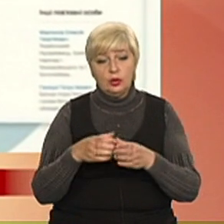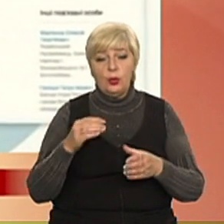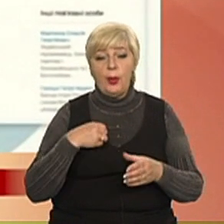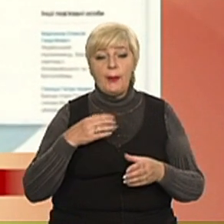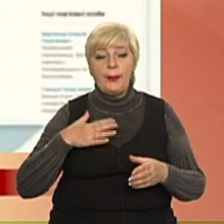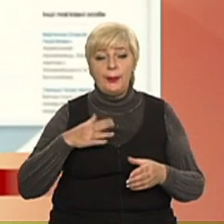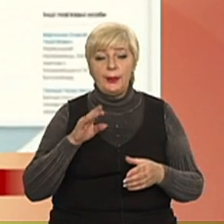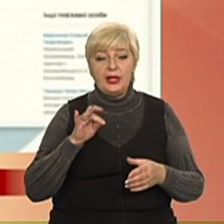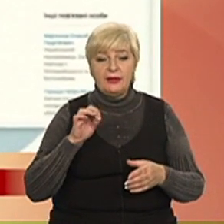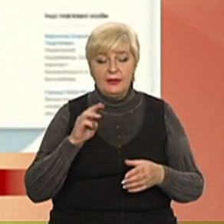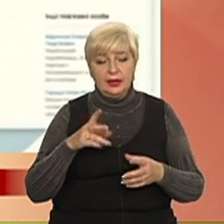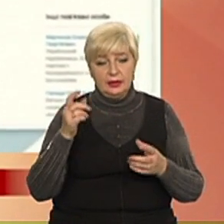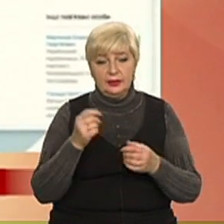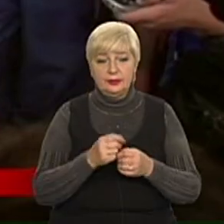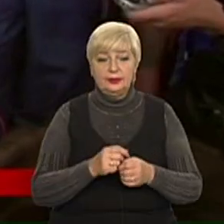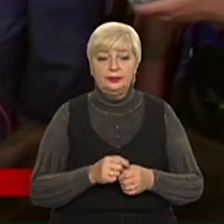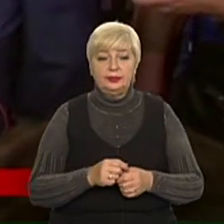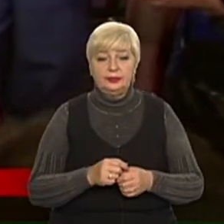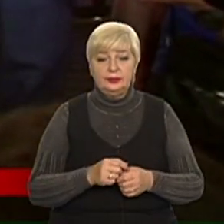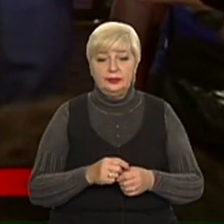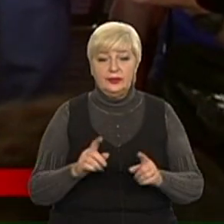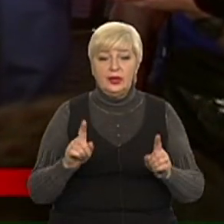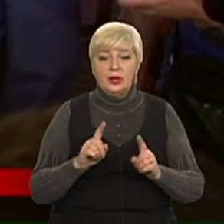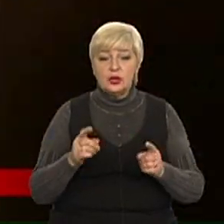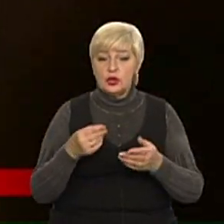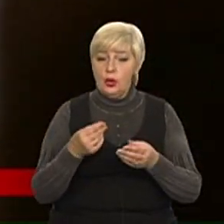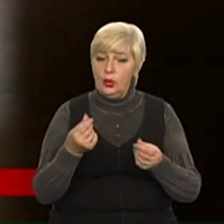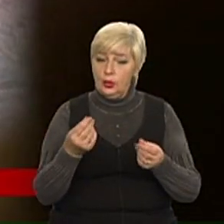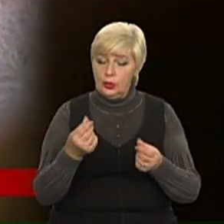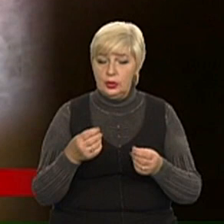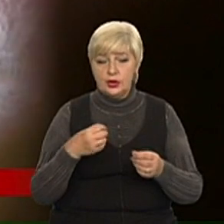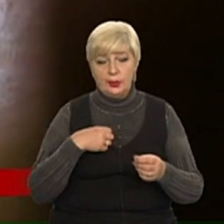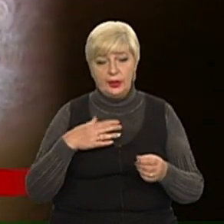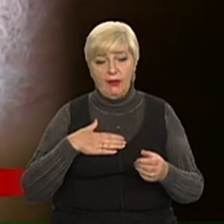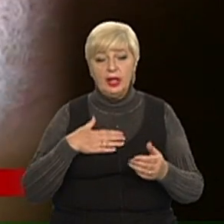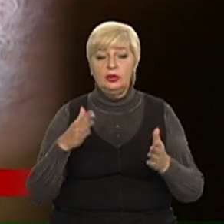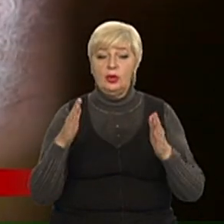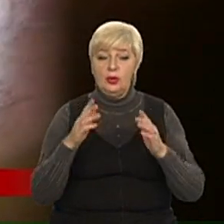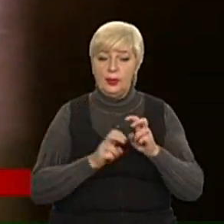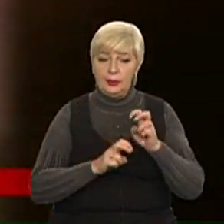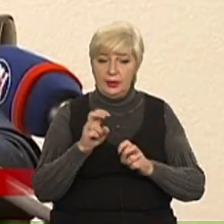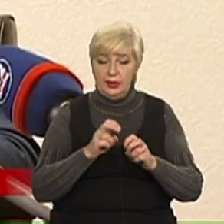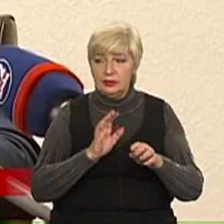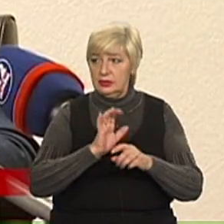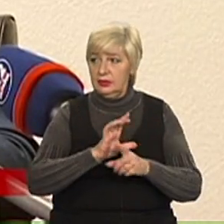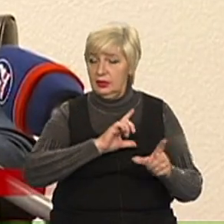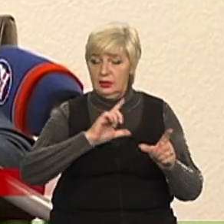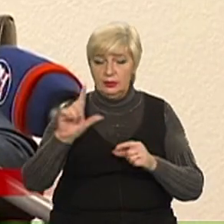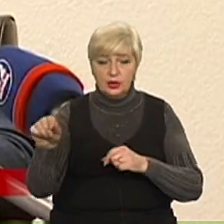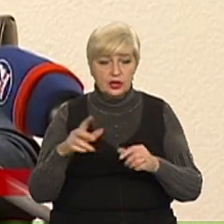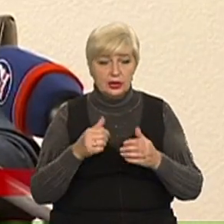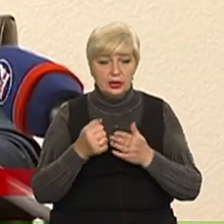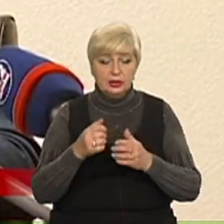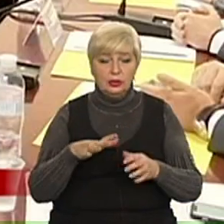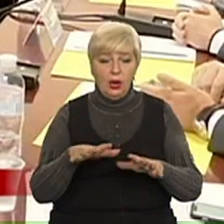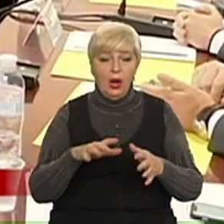інформує онлайн-портал «Юросіб України» «Юконтрол». Що гроші приватного підприємства пішли до країни-агресора, сам пан